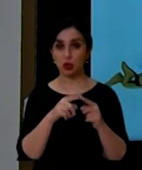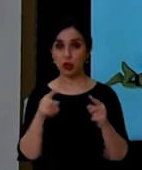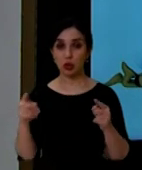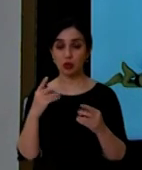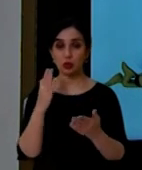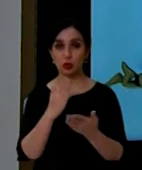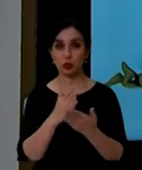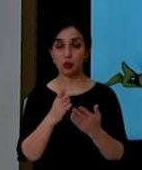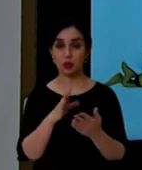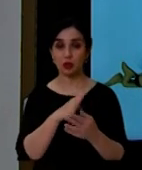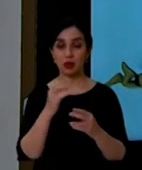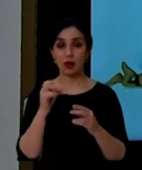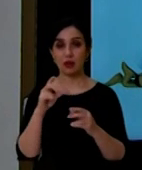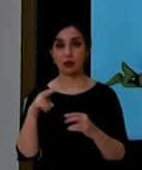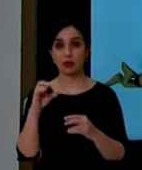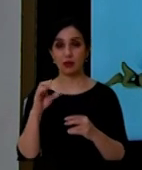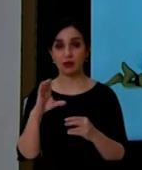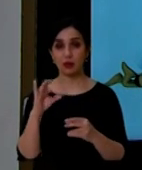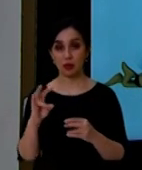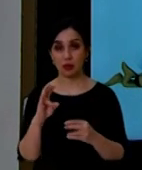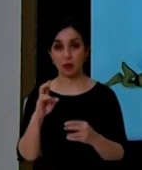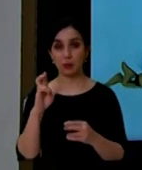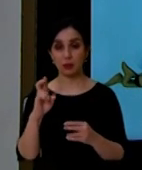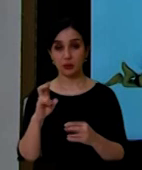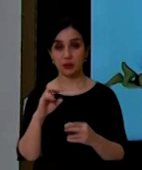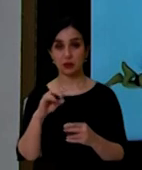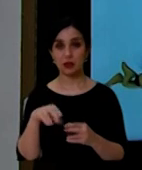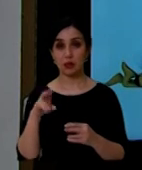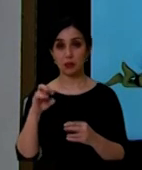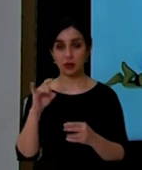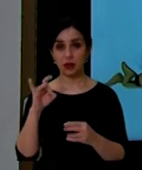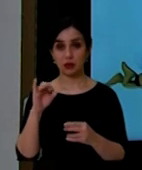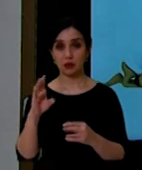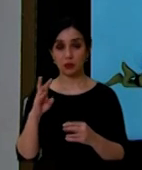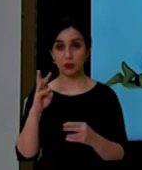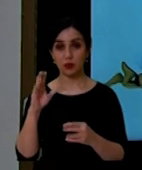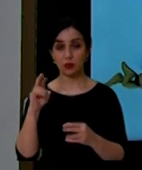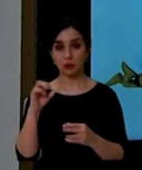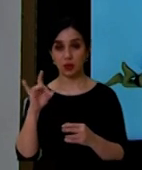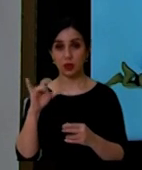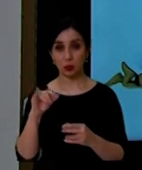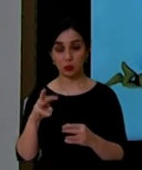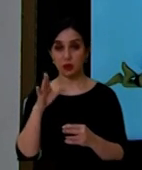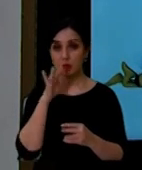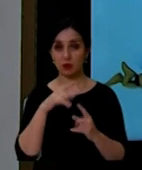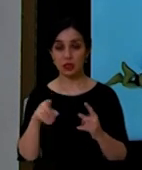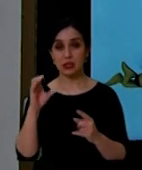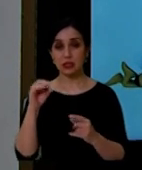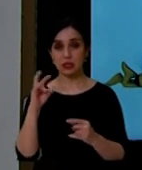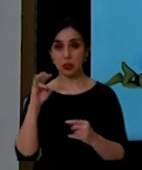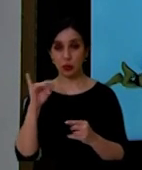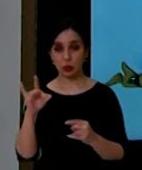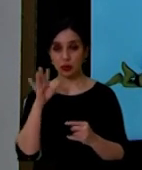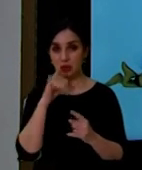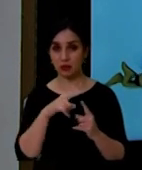A-variant divan davrda, B-variant perim davrda, D-variant silur davrda,